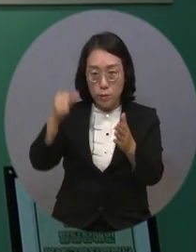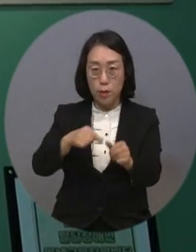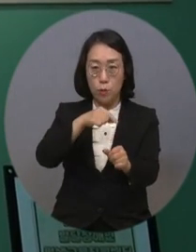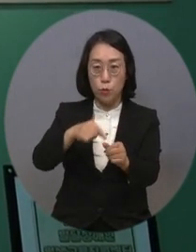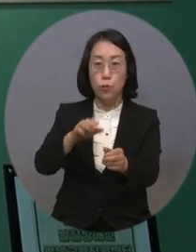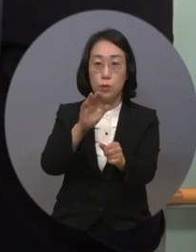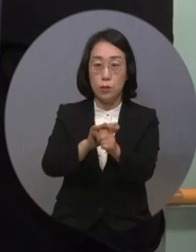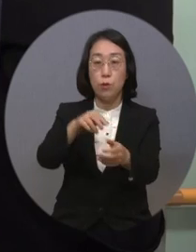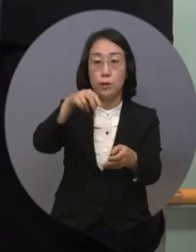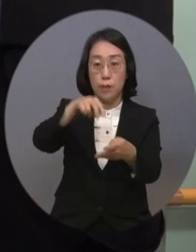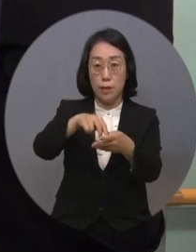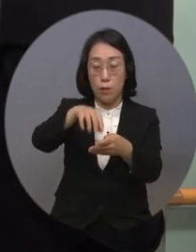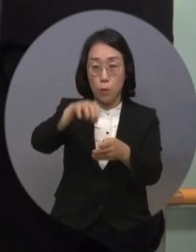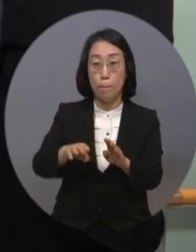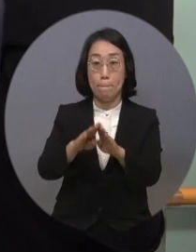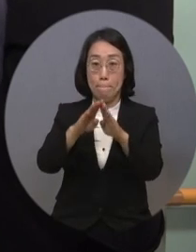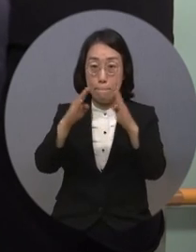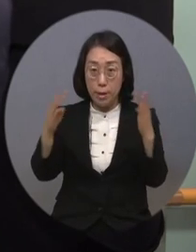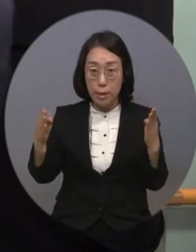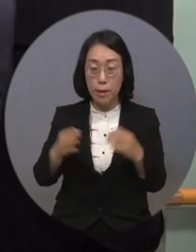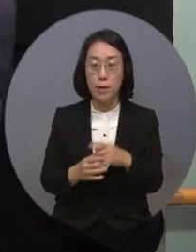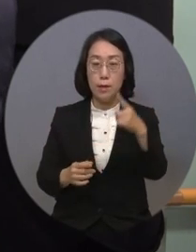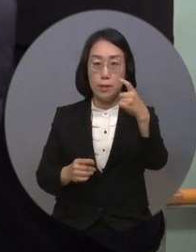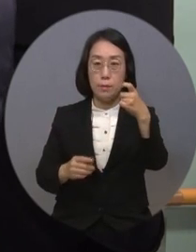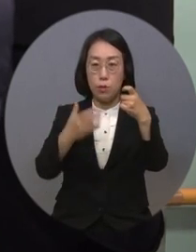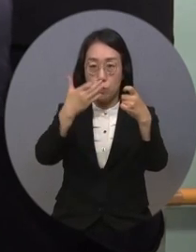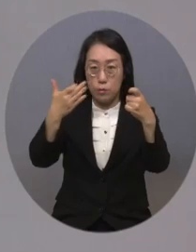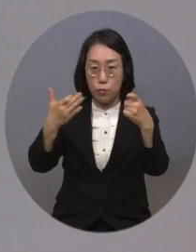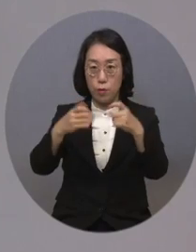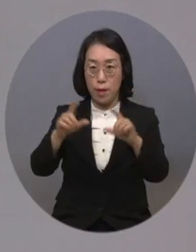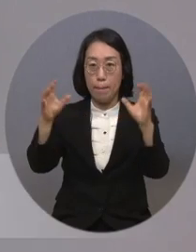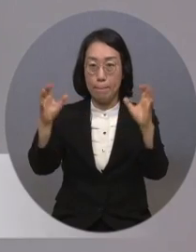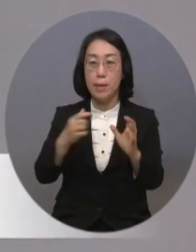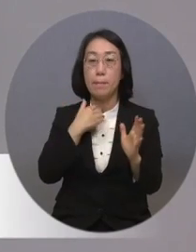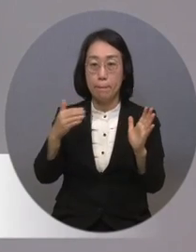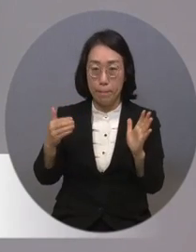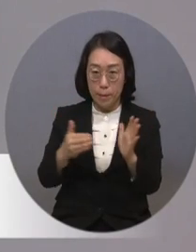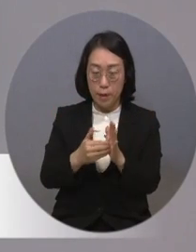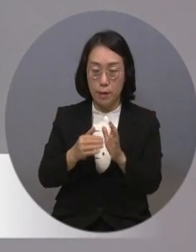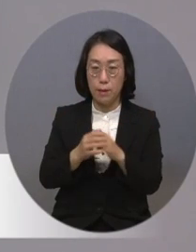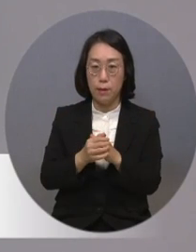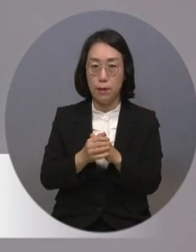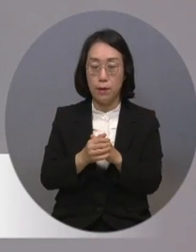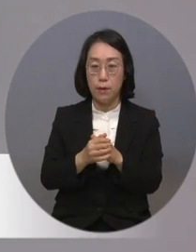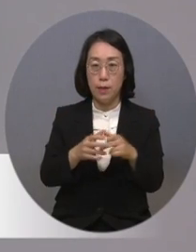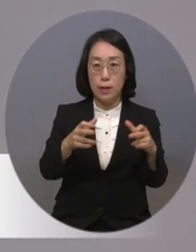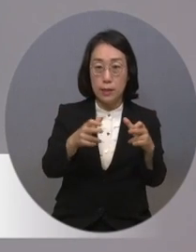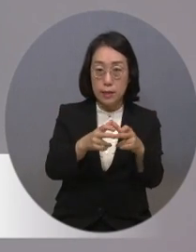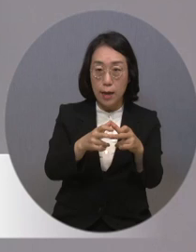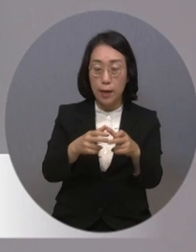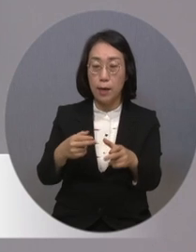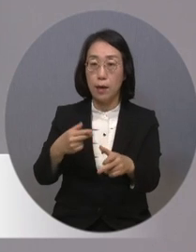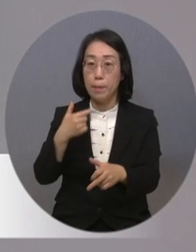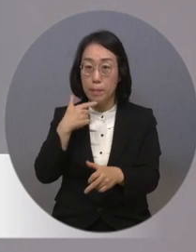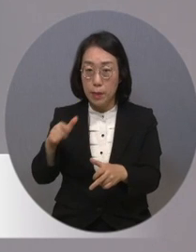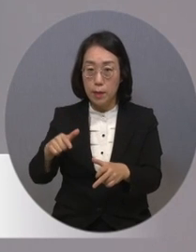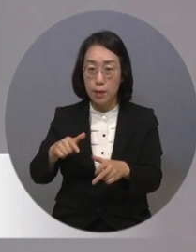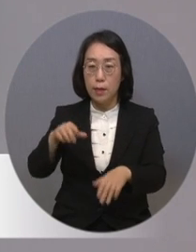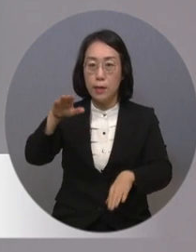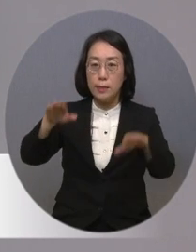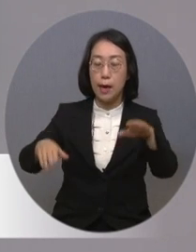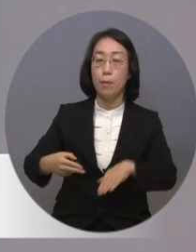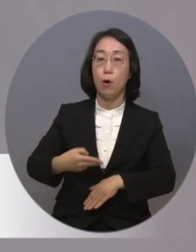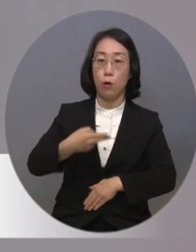평생교육지원센터 개소식 행사가 지난 19일 진행됐습니다. 장애인과 비장애인이 함께 차별 없이